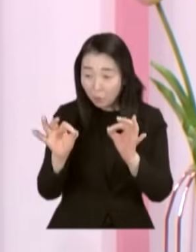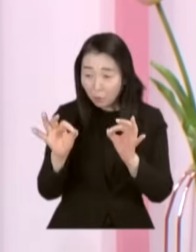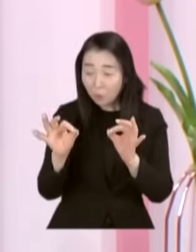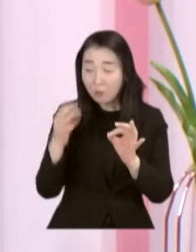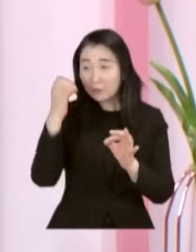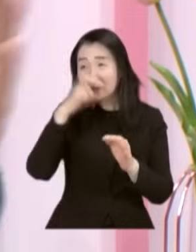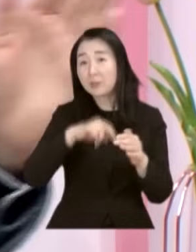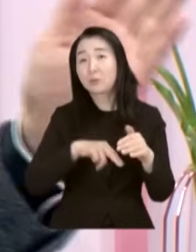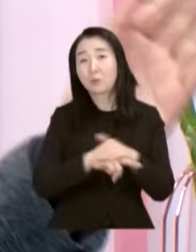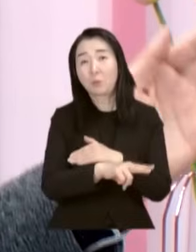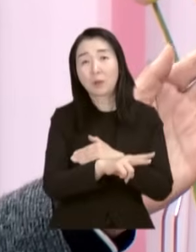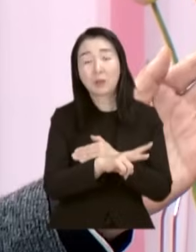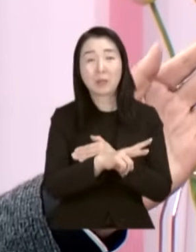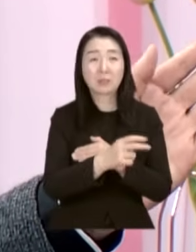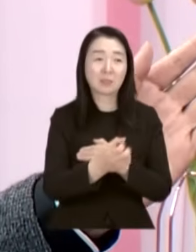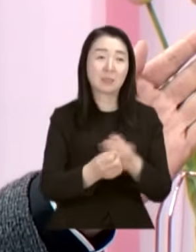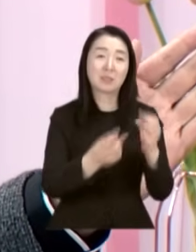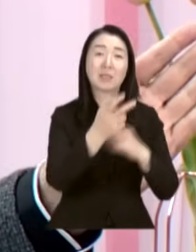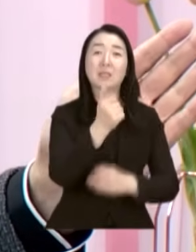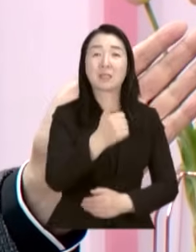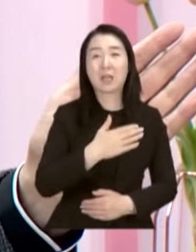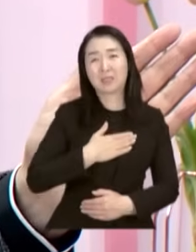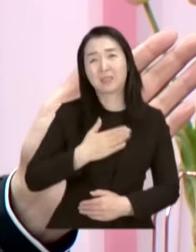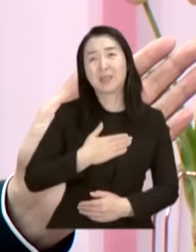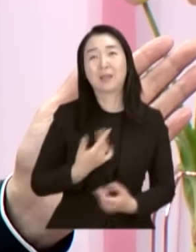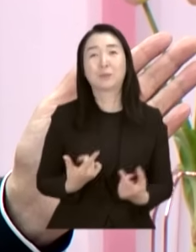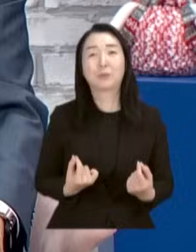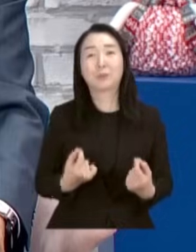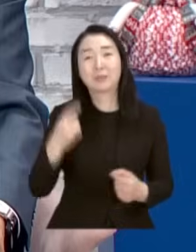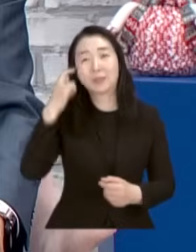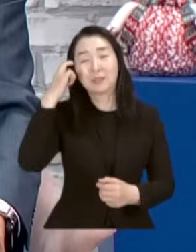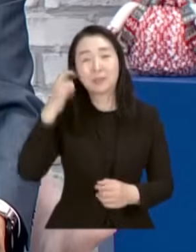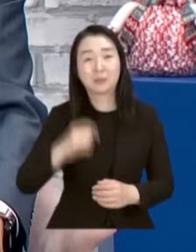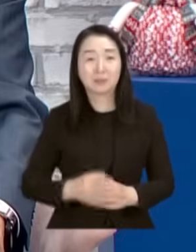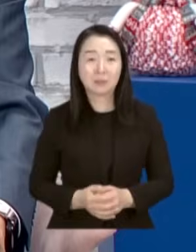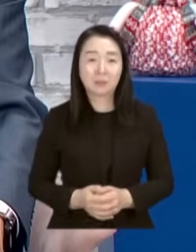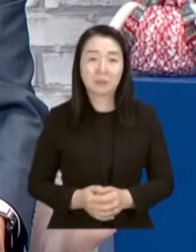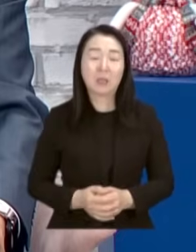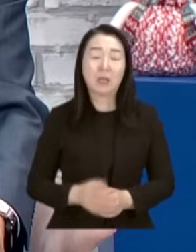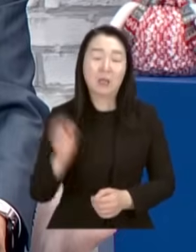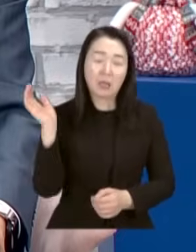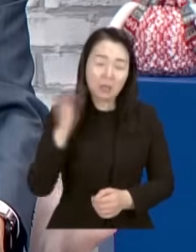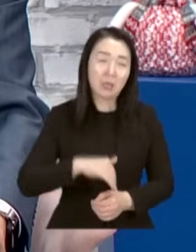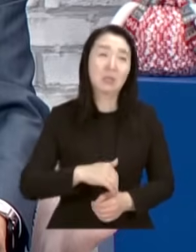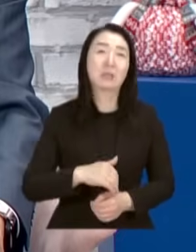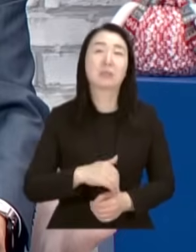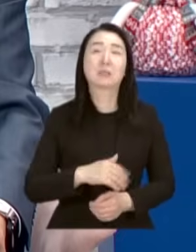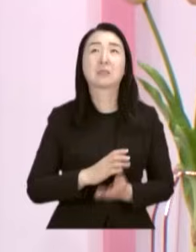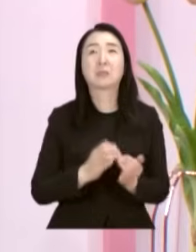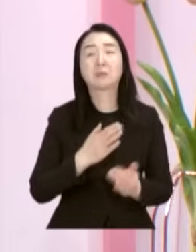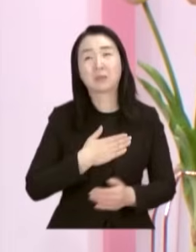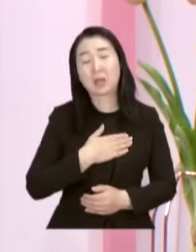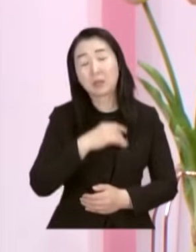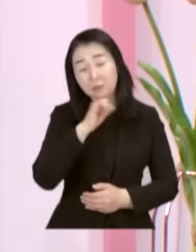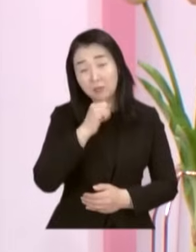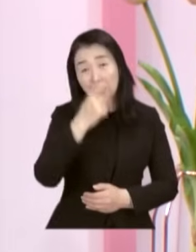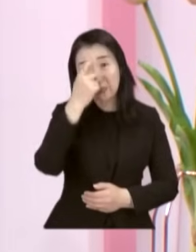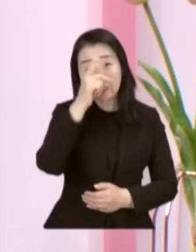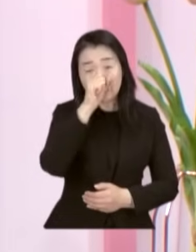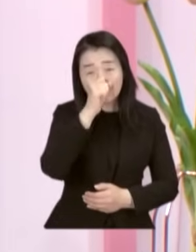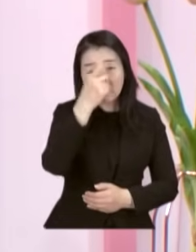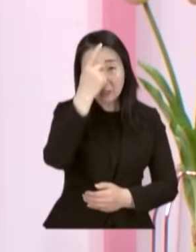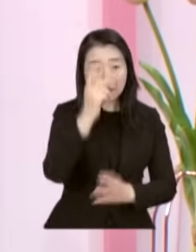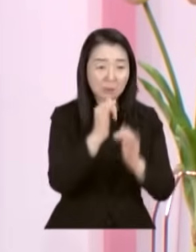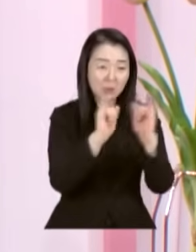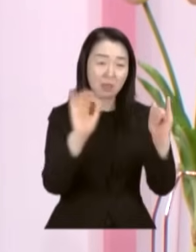보고 그냥 달아난 제사장. 바로 나가는 레위인이 바로 나가나. 선한